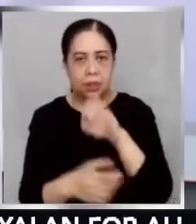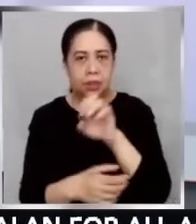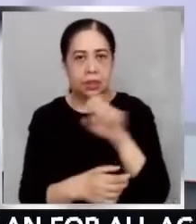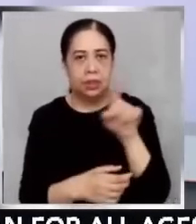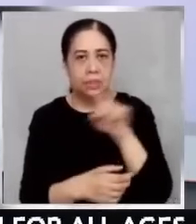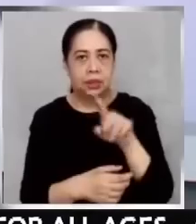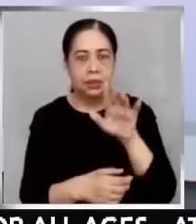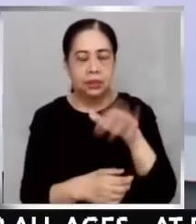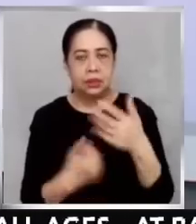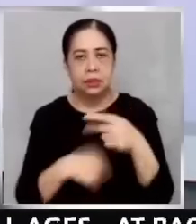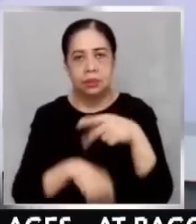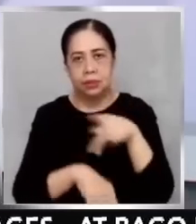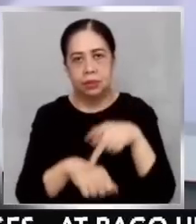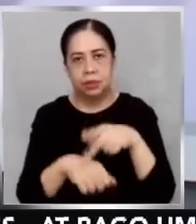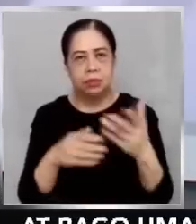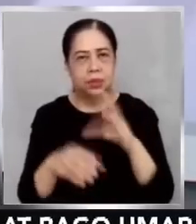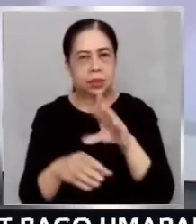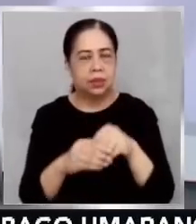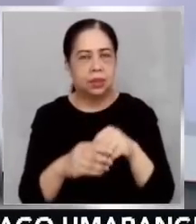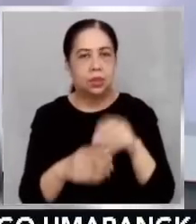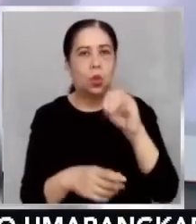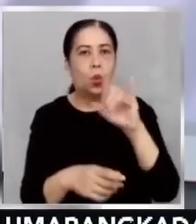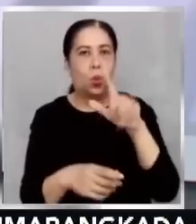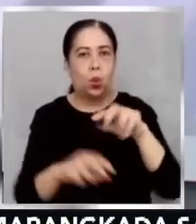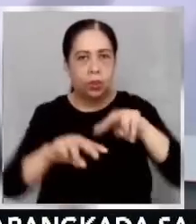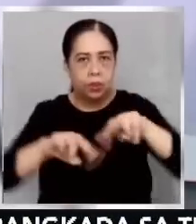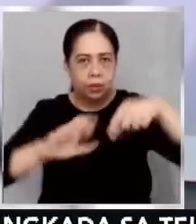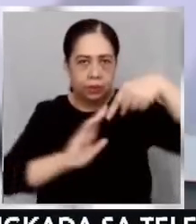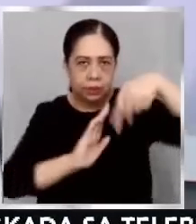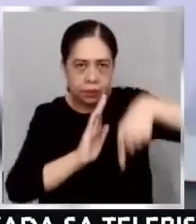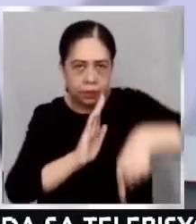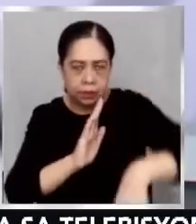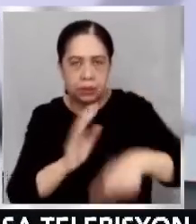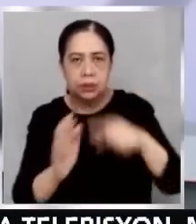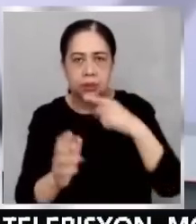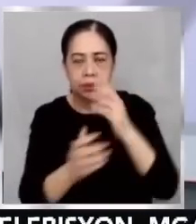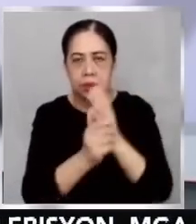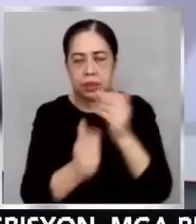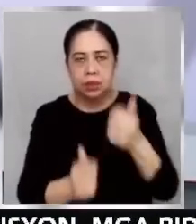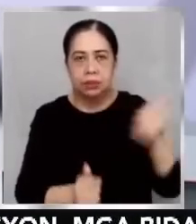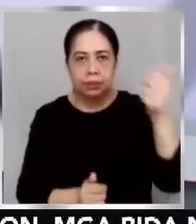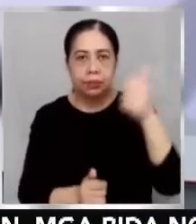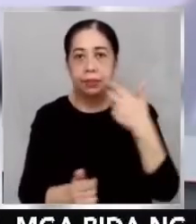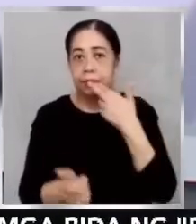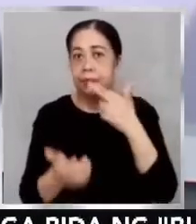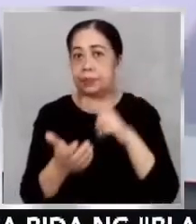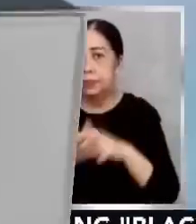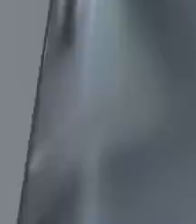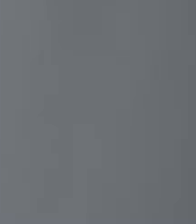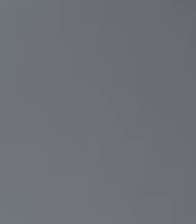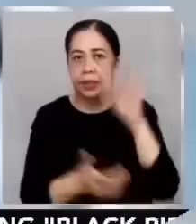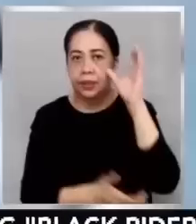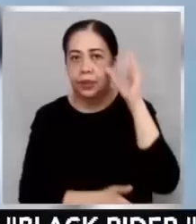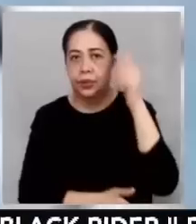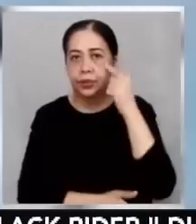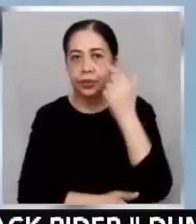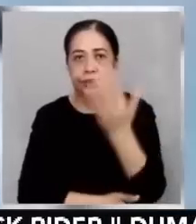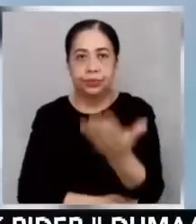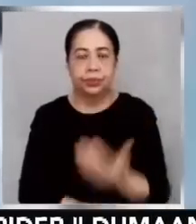na may kinalaman yan sa oil exploration ayon sa isang eksperto. Nakatutok si Chino Gaston.